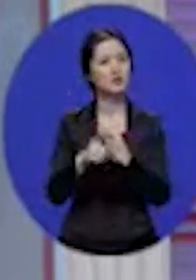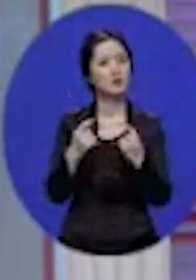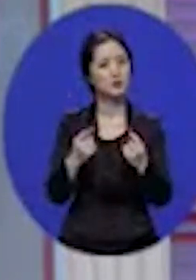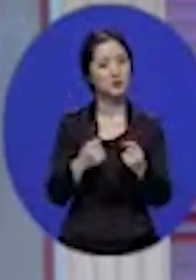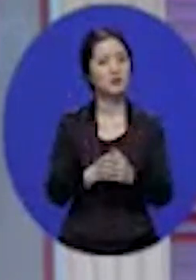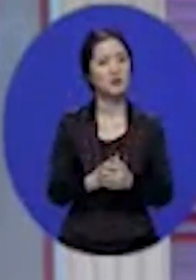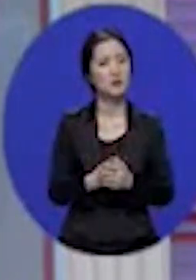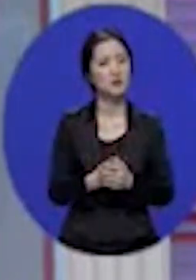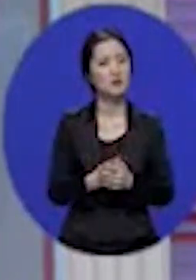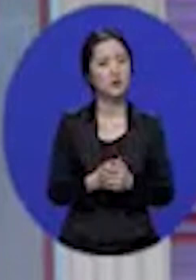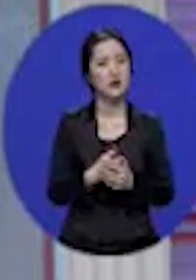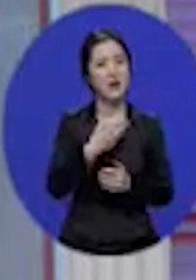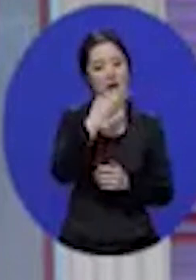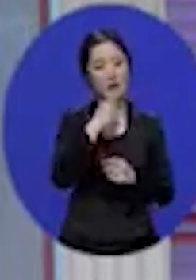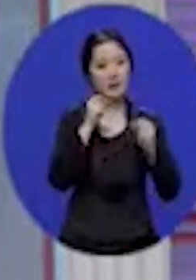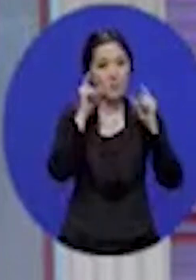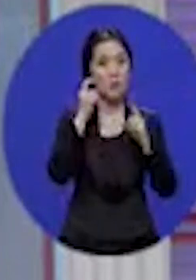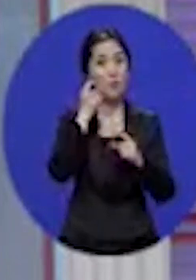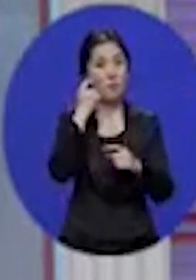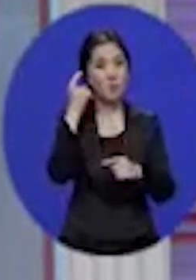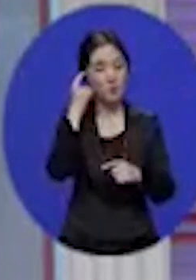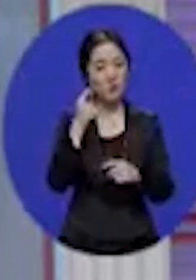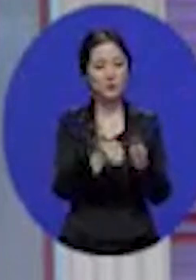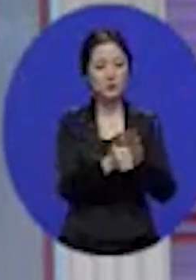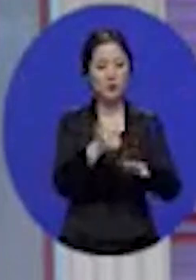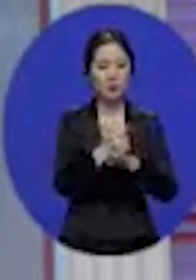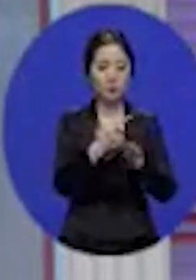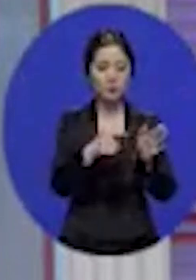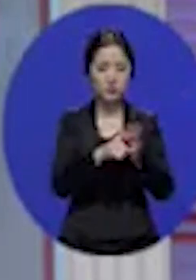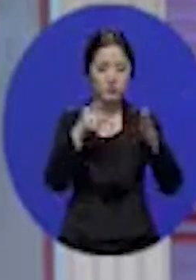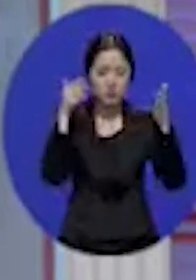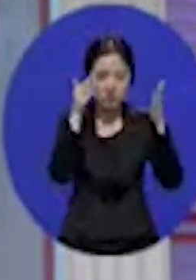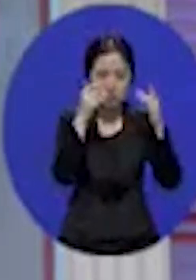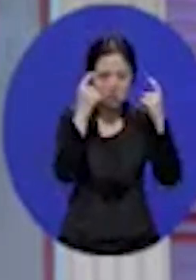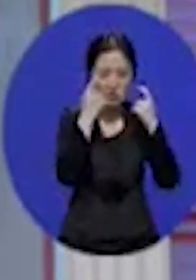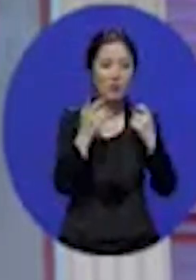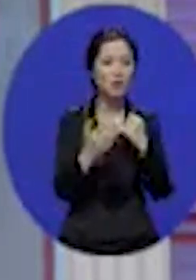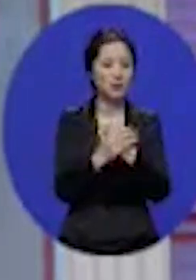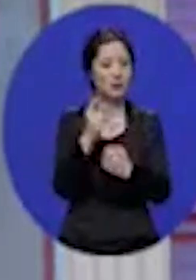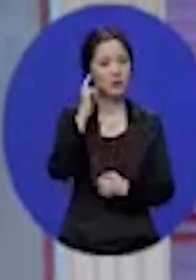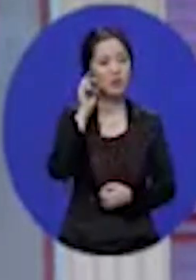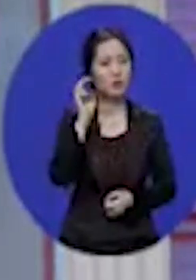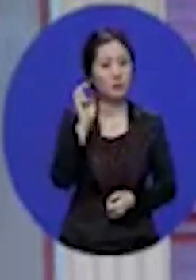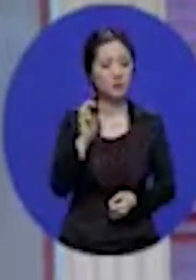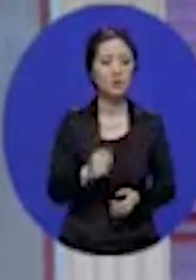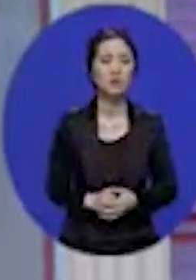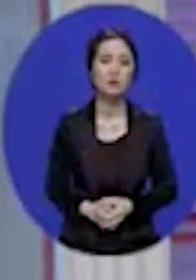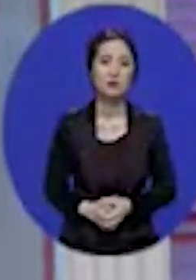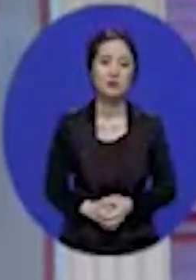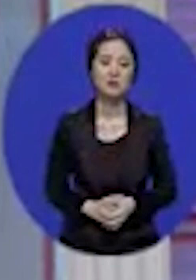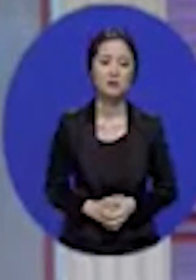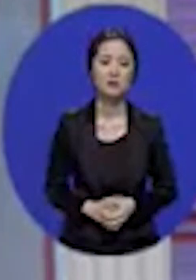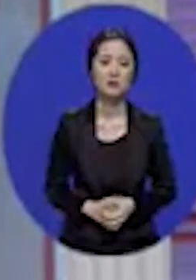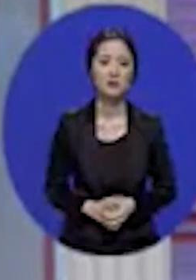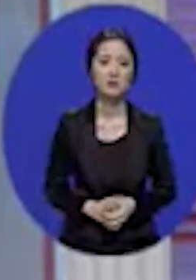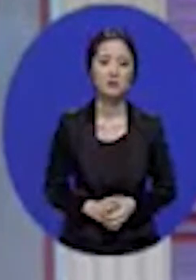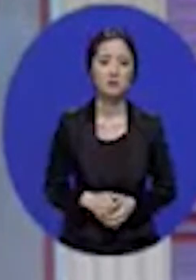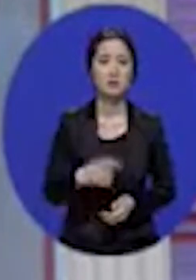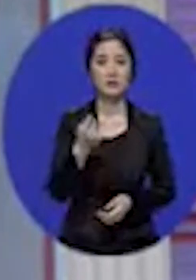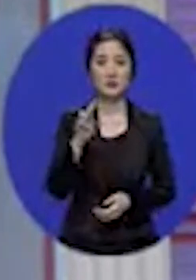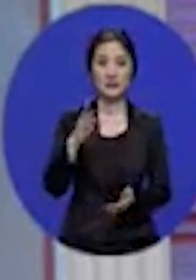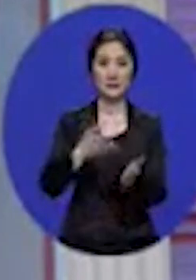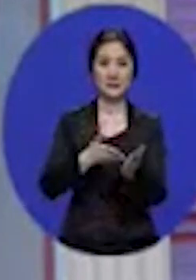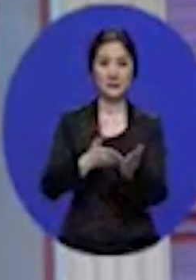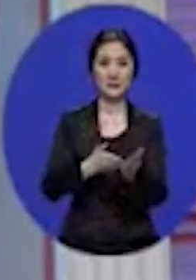유보했던 것이 제가 행복하지 못했던 정말 큰 이유였던 것 같습니다. 그래서 쭉 말씀을 드렸다시피 아나운서만